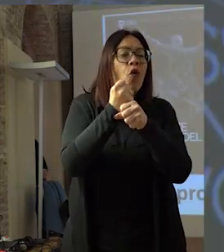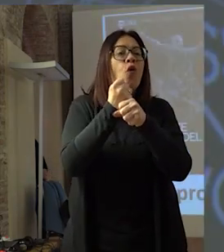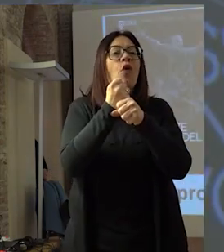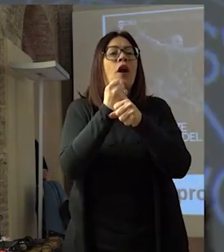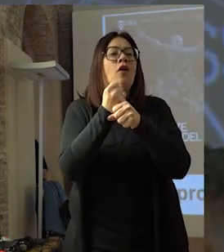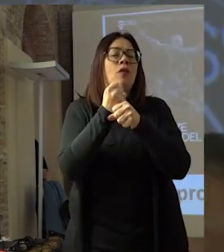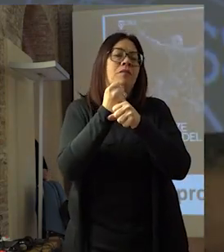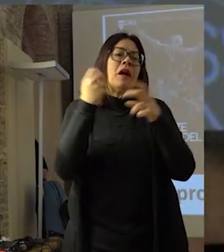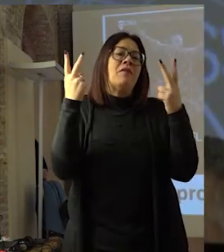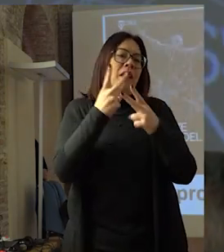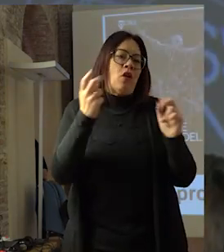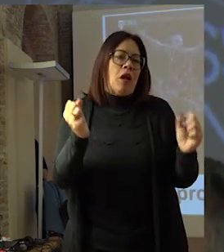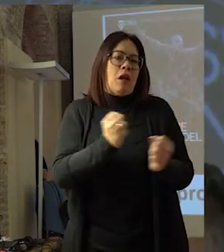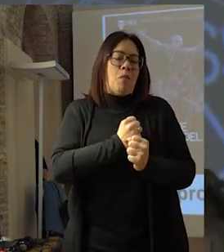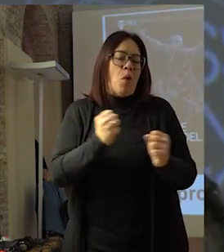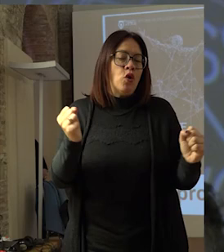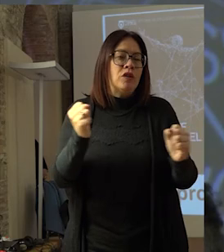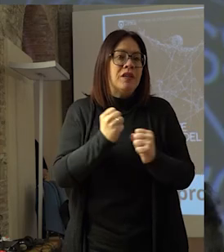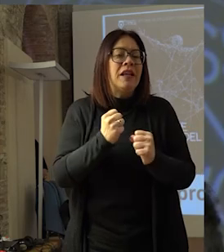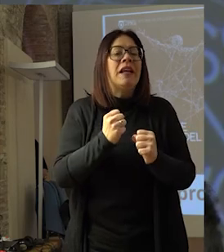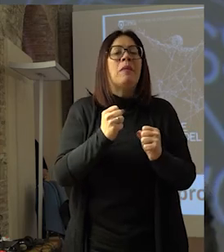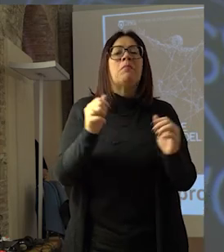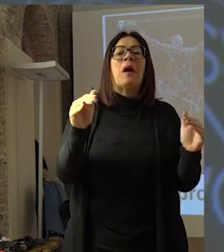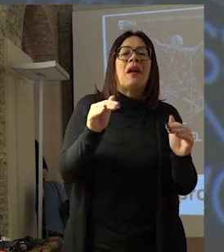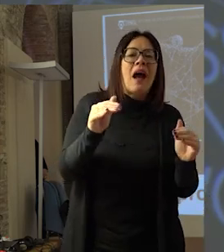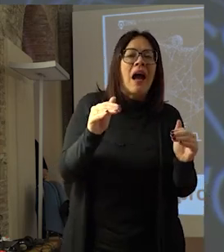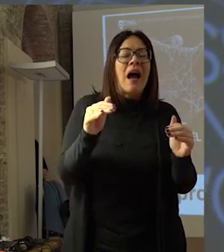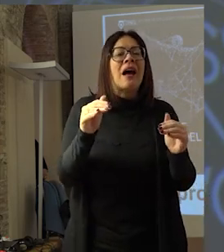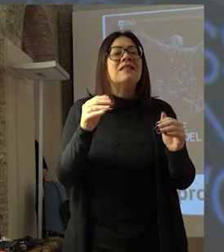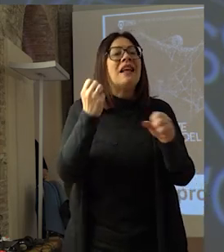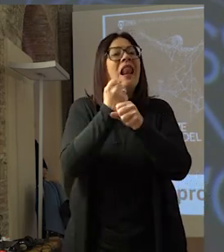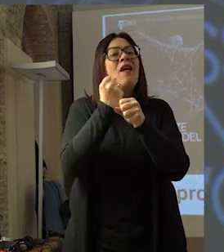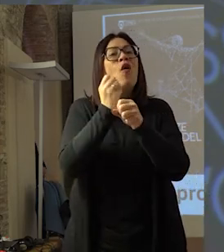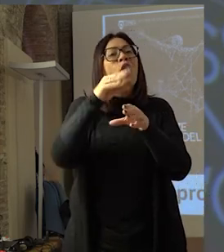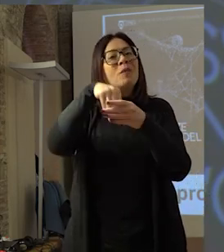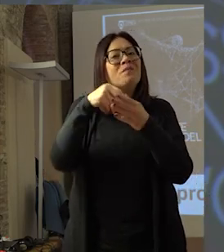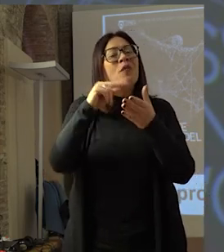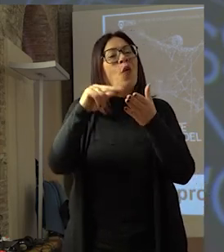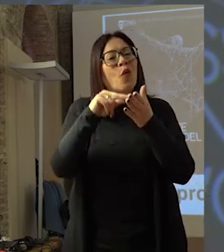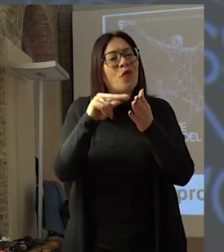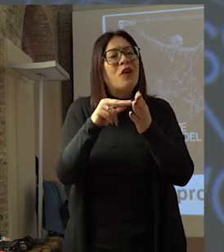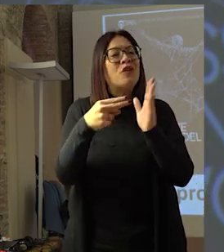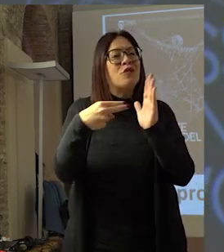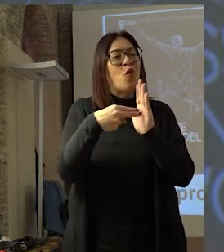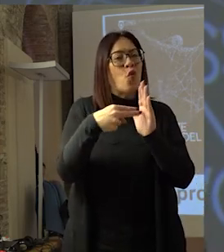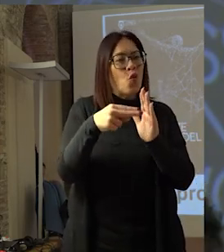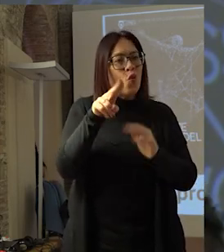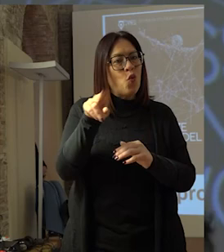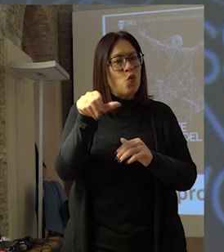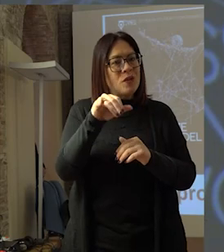stato possibile, tutte le ragazze e ragazzi, li chiamo così, dell'ufficio di disabilità, che vi assicuro ci